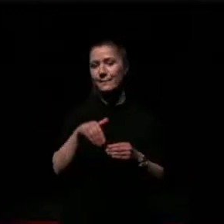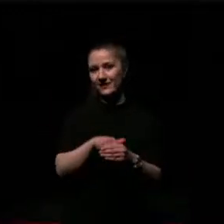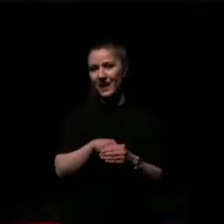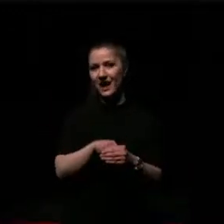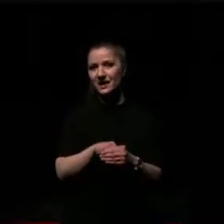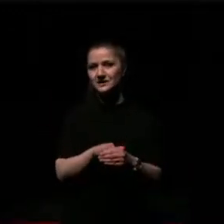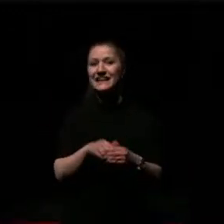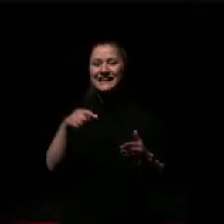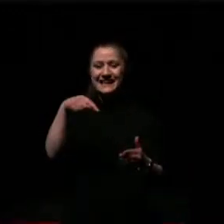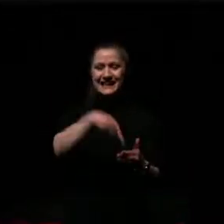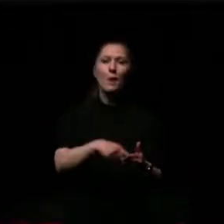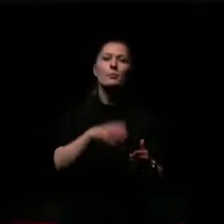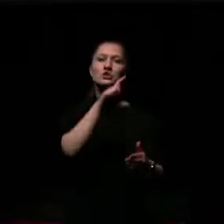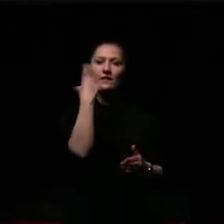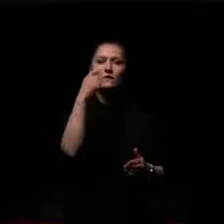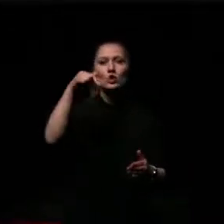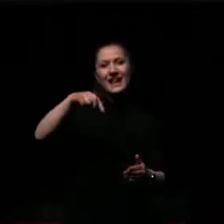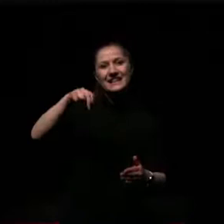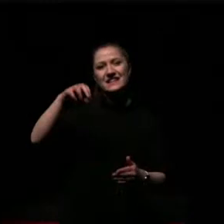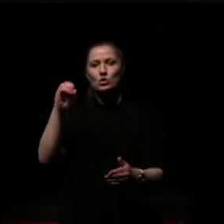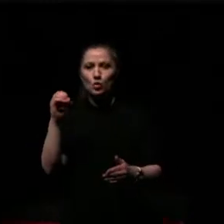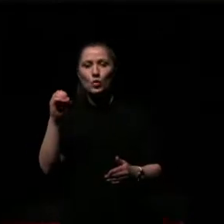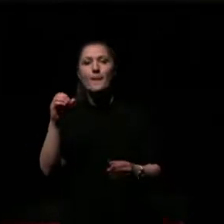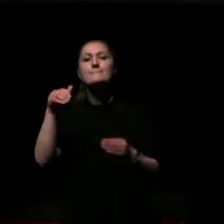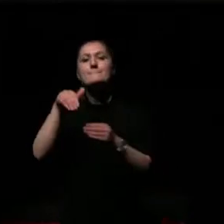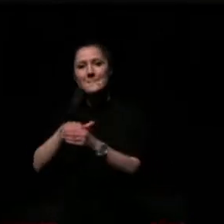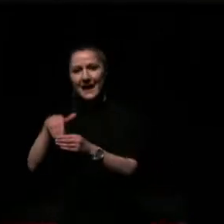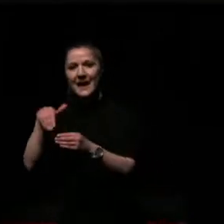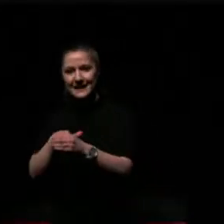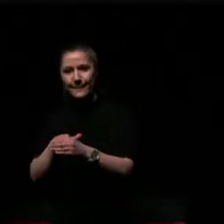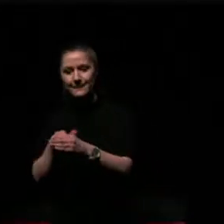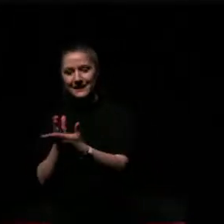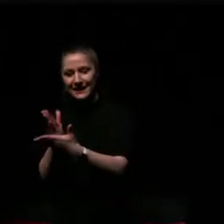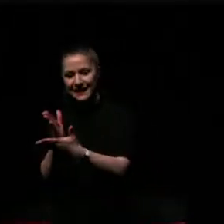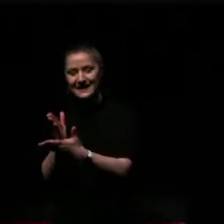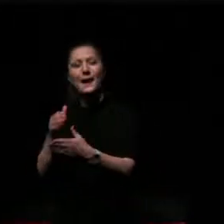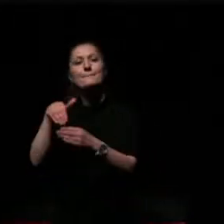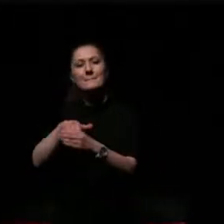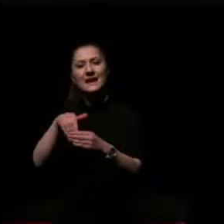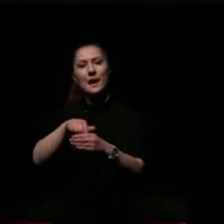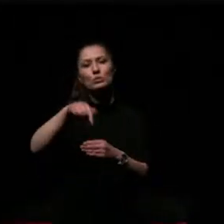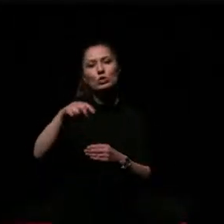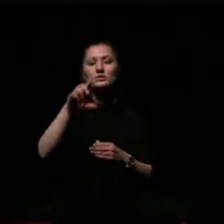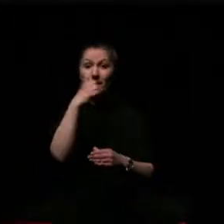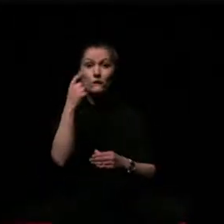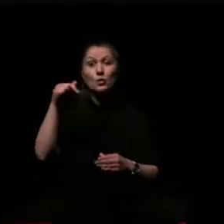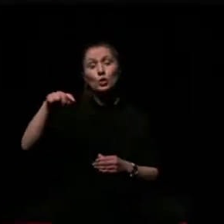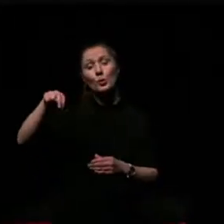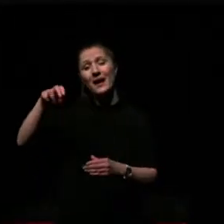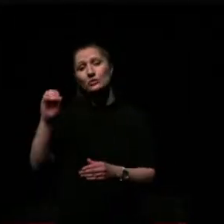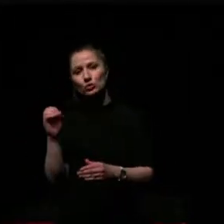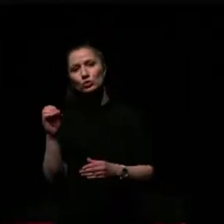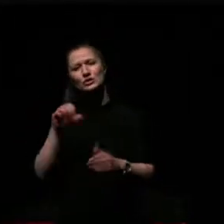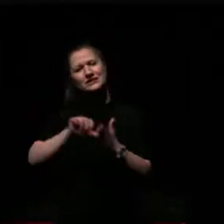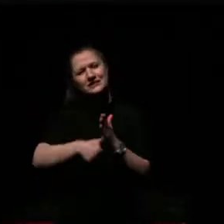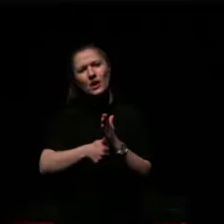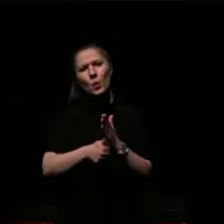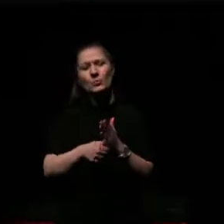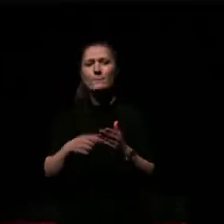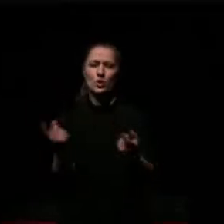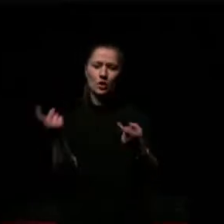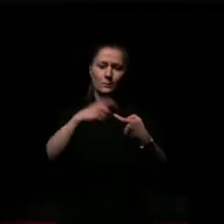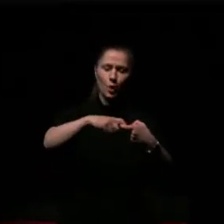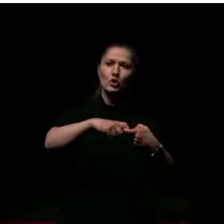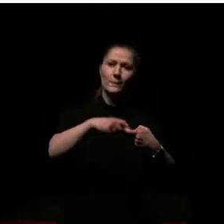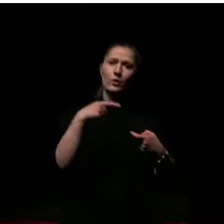inn på samfunnet.no og trykke dere inn på medlem, eller direkte på medlem.samfunnet.no og sjekke at dere kan logge inn. Hvis